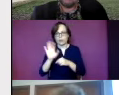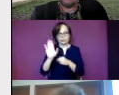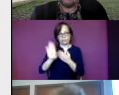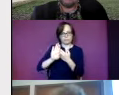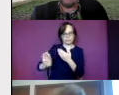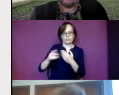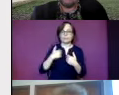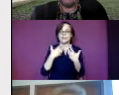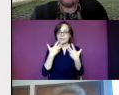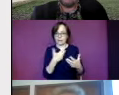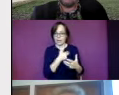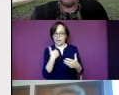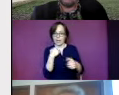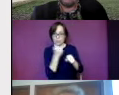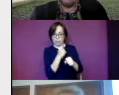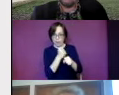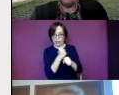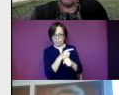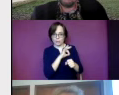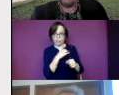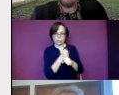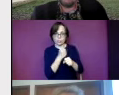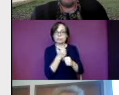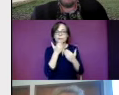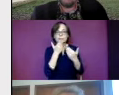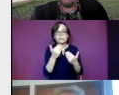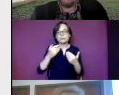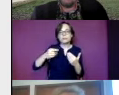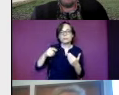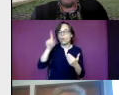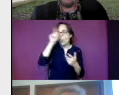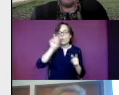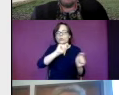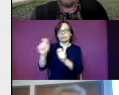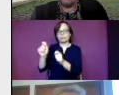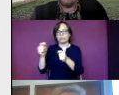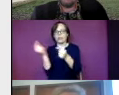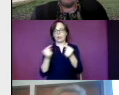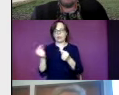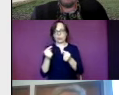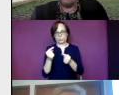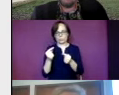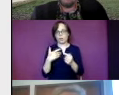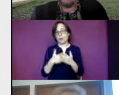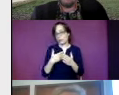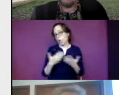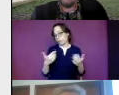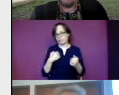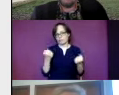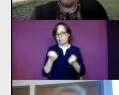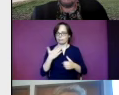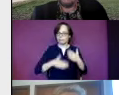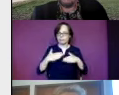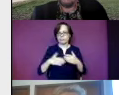naszą pracą wywołać trochę dyskusję, więc tym bardziej cieszymy się, że możemy opowiadać o tym z tej